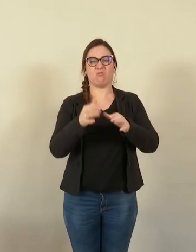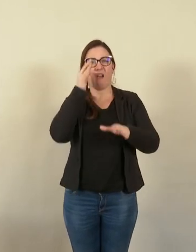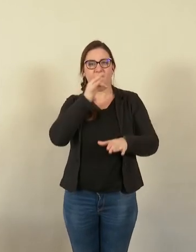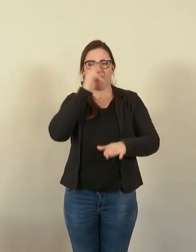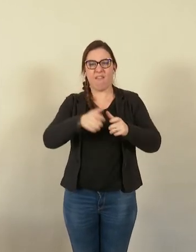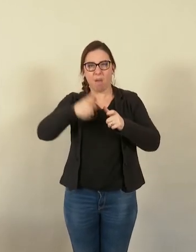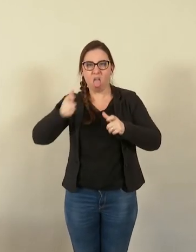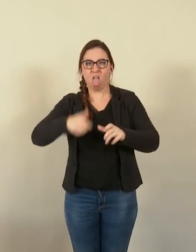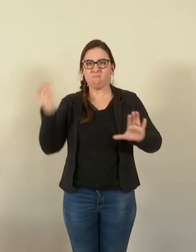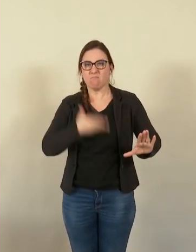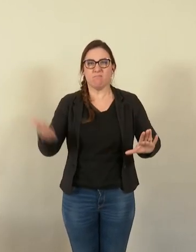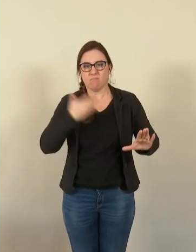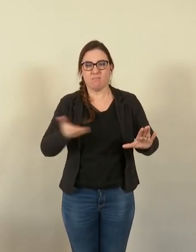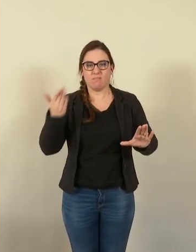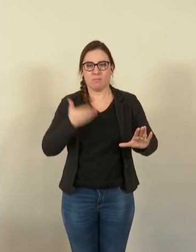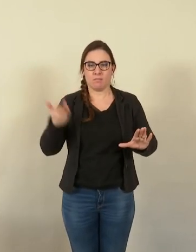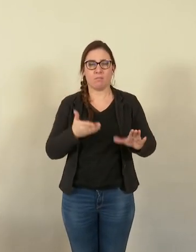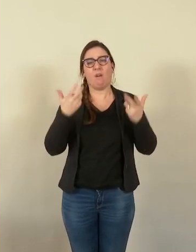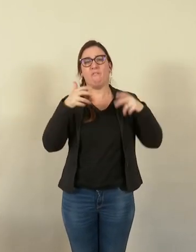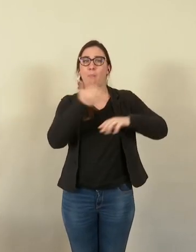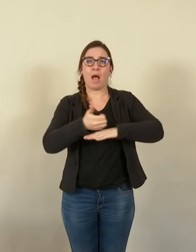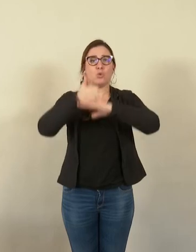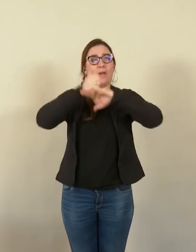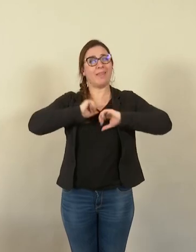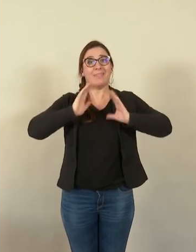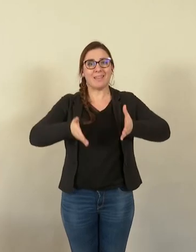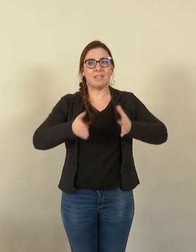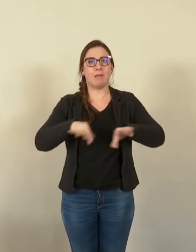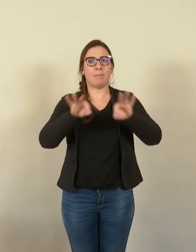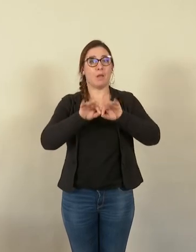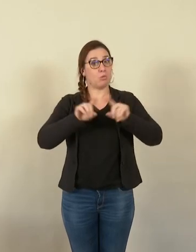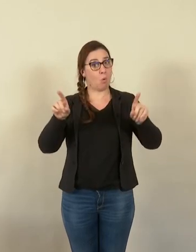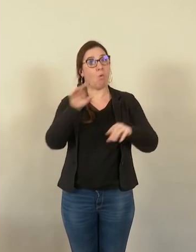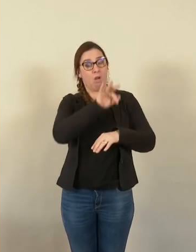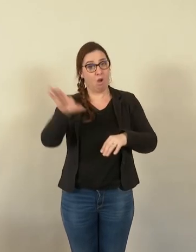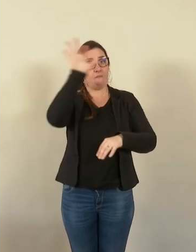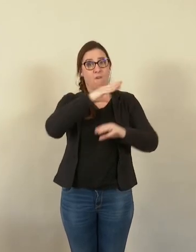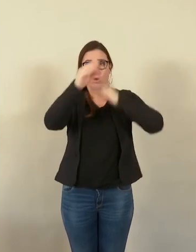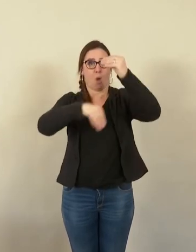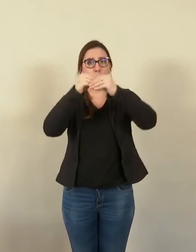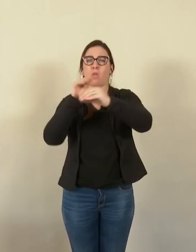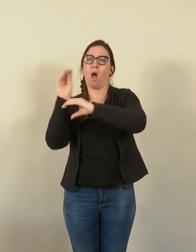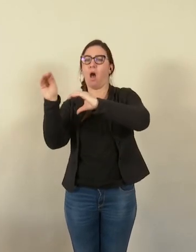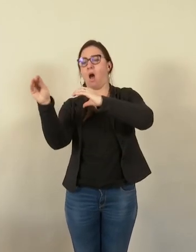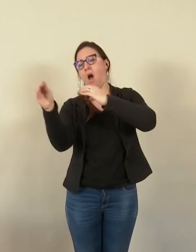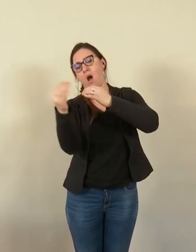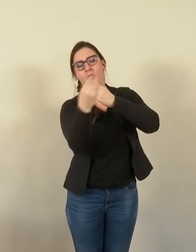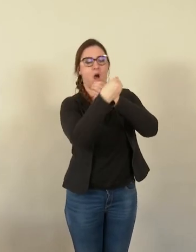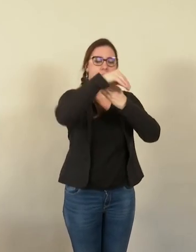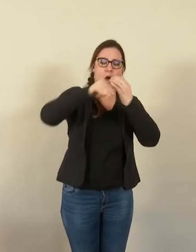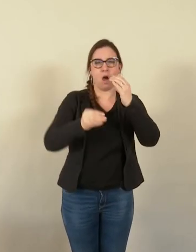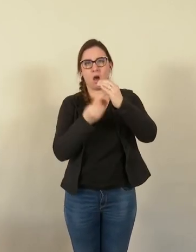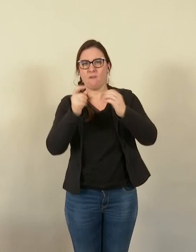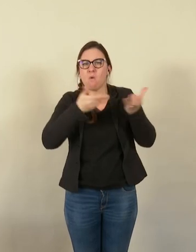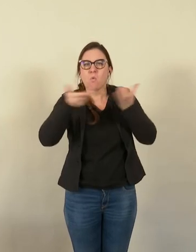et non pas la vocation de souveraineté alimentaire mais au contraire que la France nourrisse le monde et donc prenez